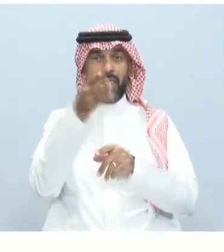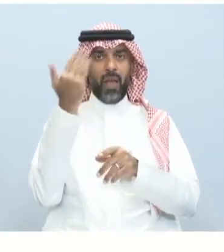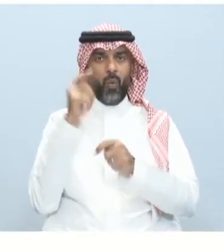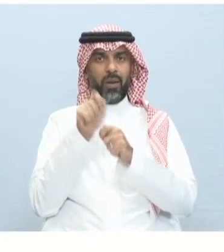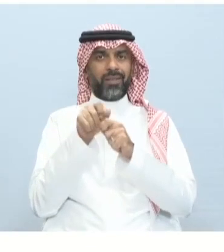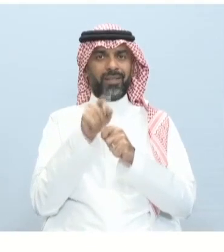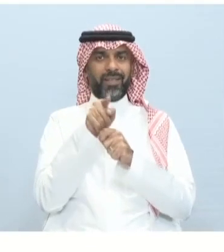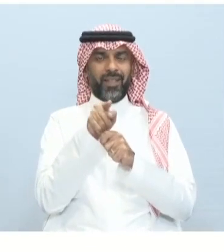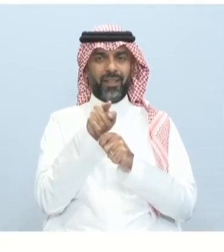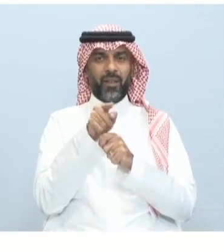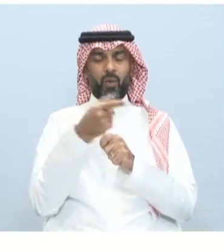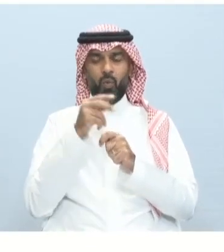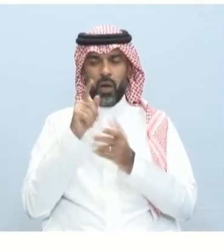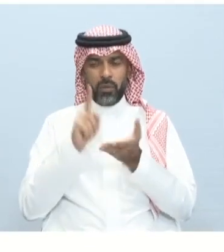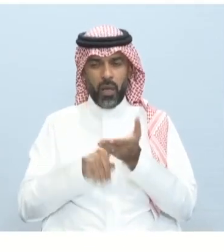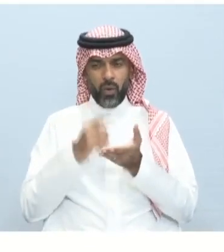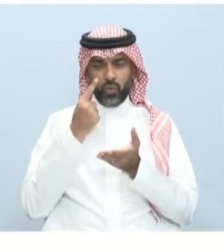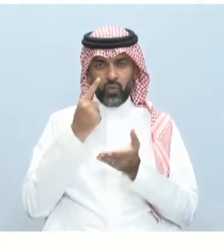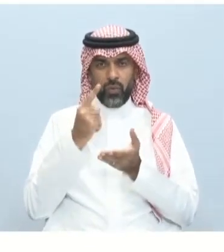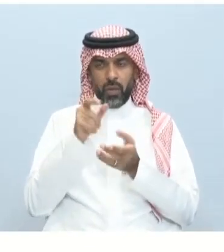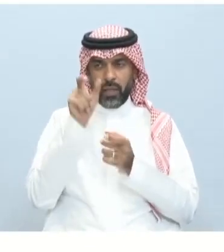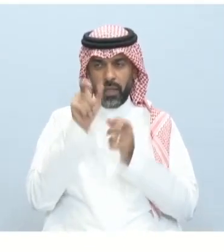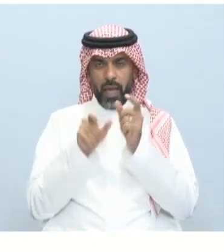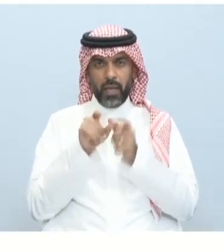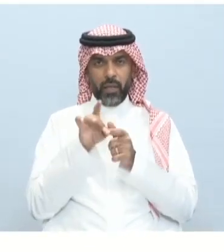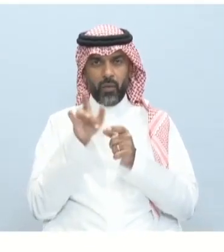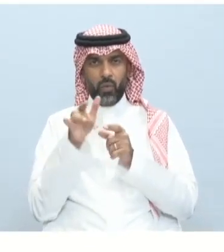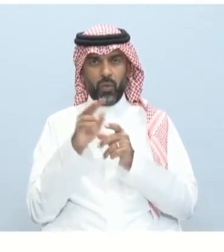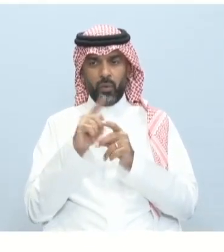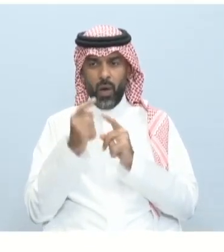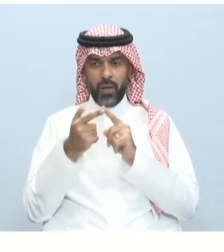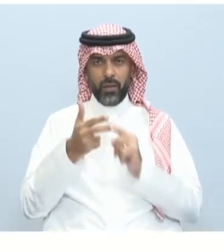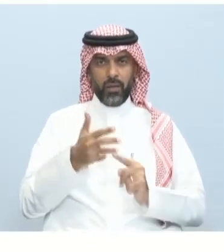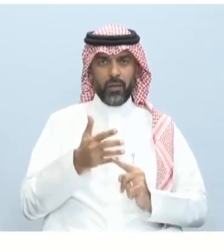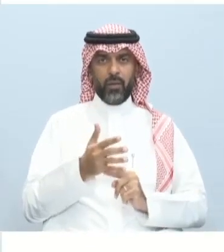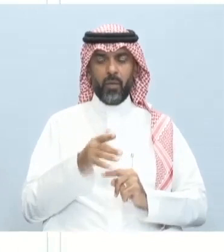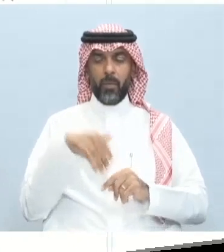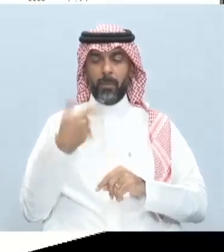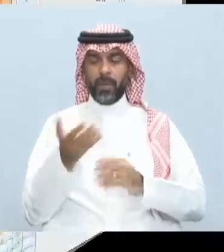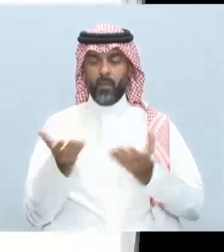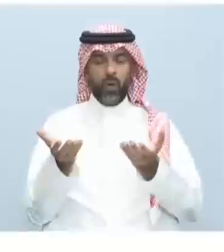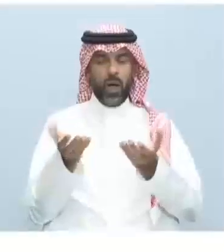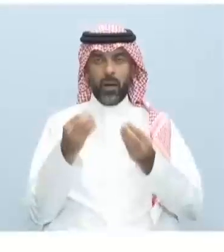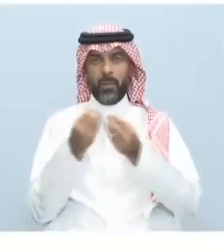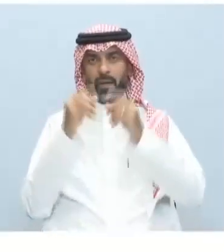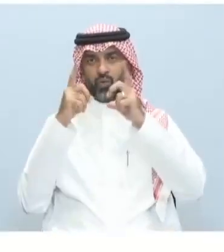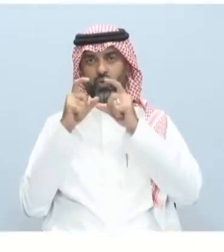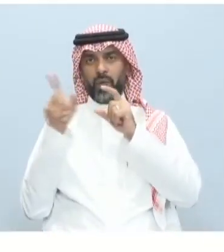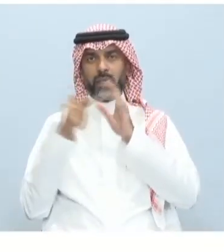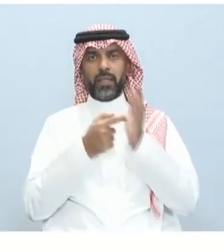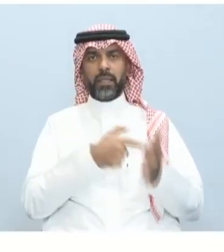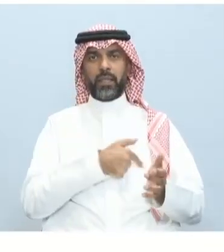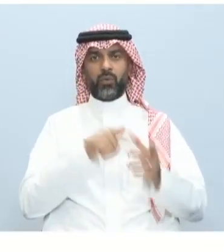أنشأته، ويتحقق من مظاهر الكائن واحدا تلو الآخر، ثم يقارن المظهر مع صور تسمية